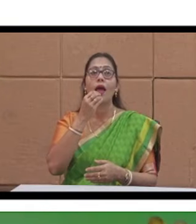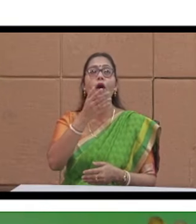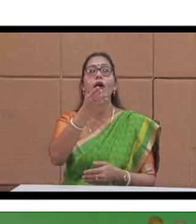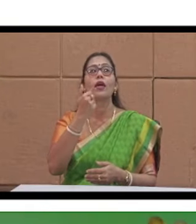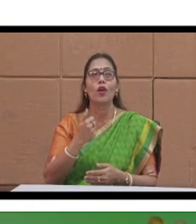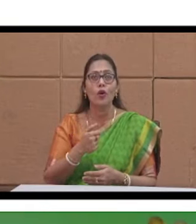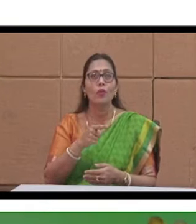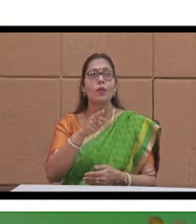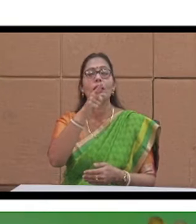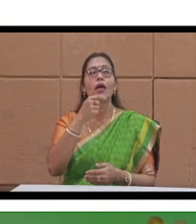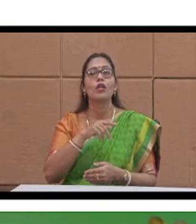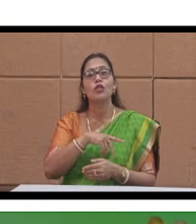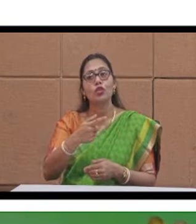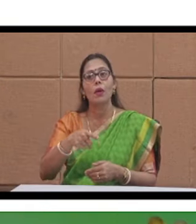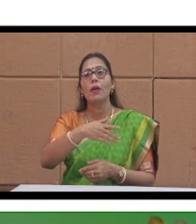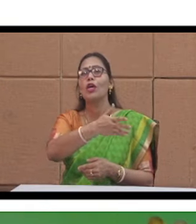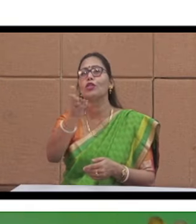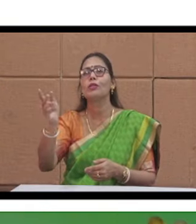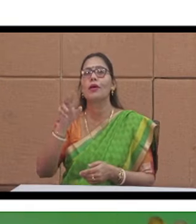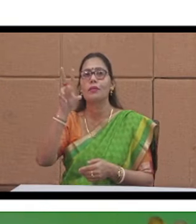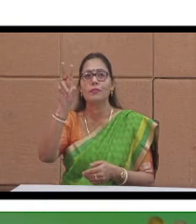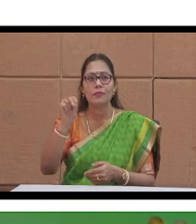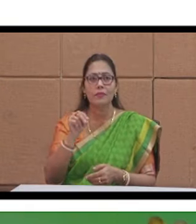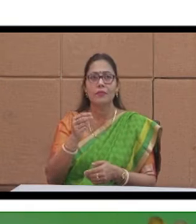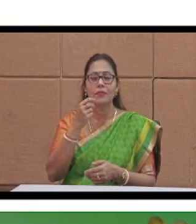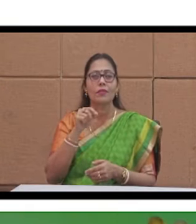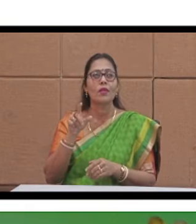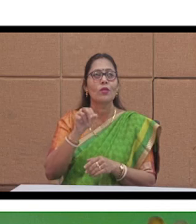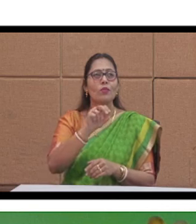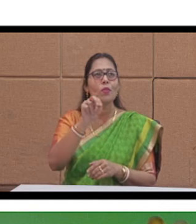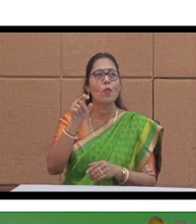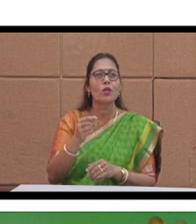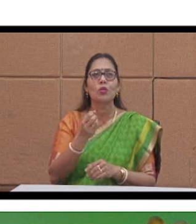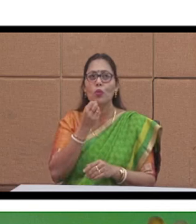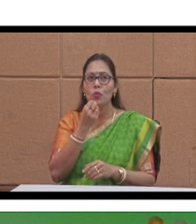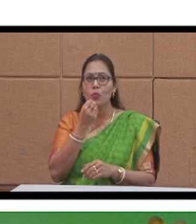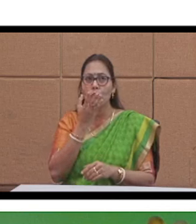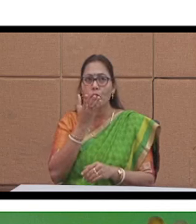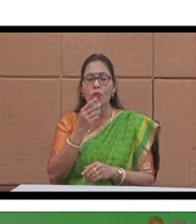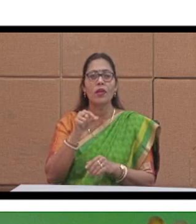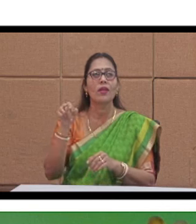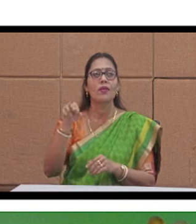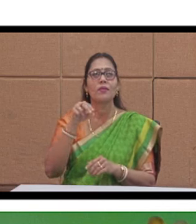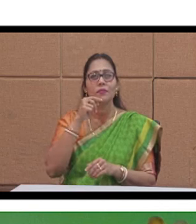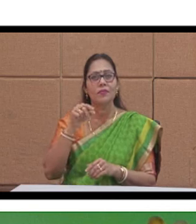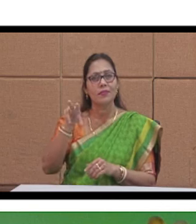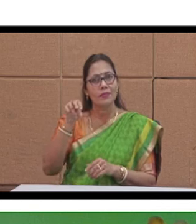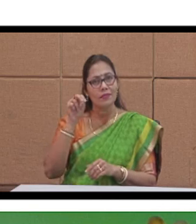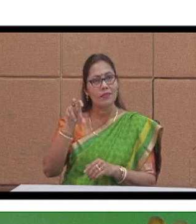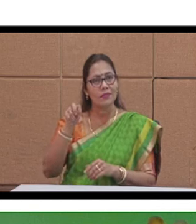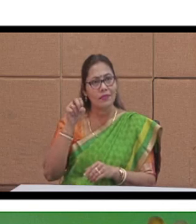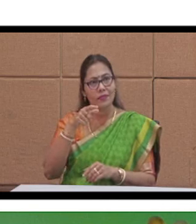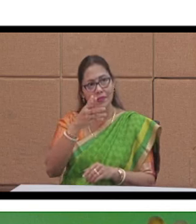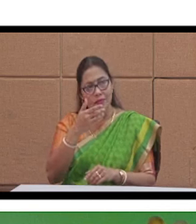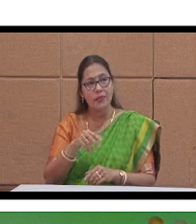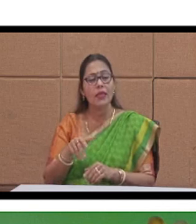খায় সেগুলো সবই প্রাকৃতিক মৌমাছি গুনগুন করে গান করে আর ফুলের থেকে মধু